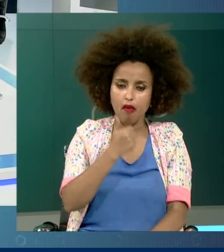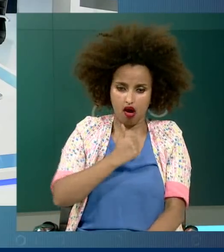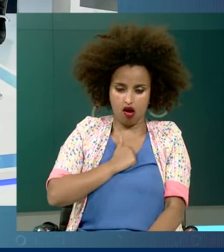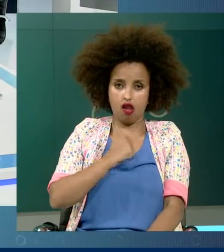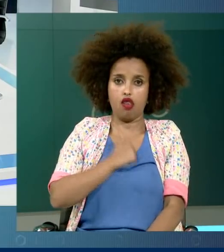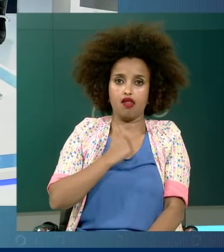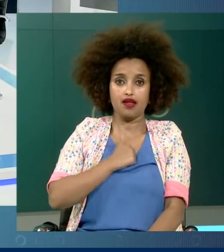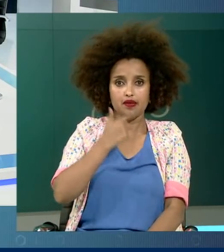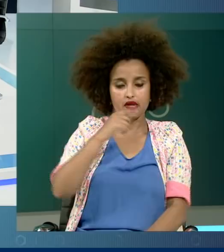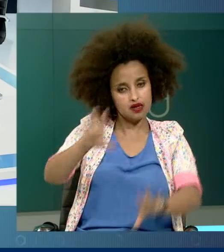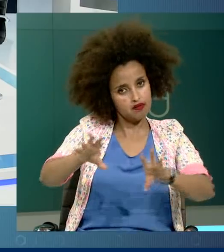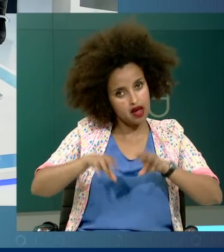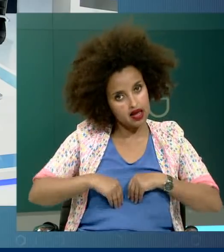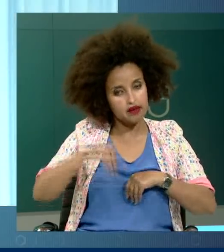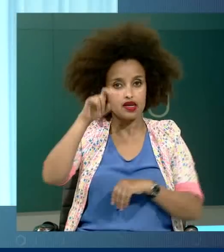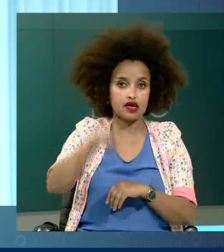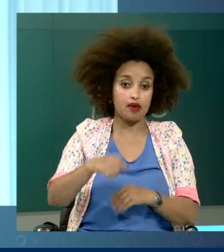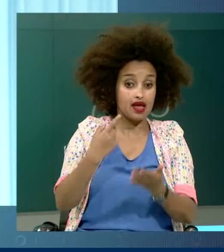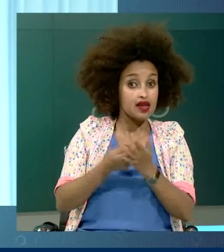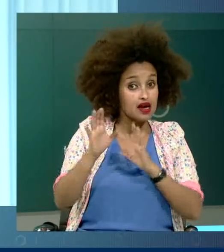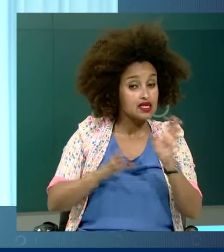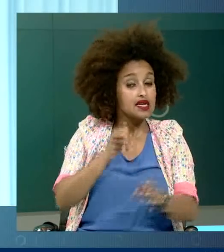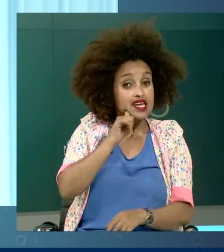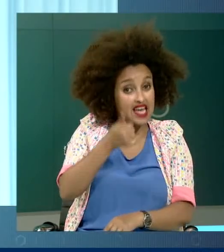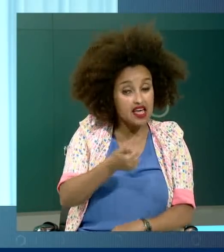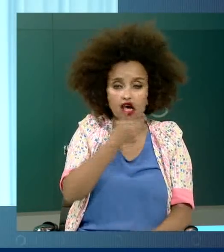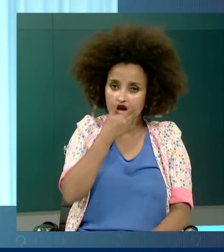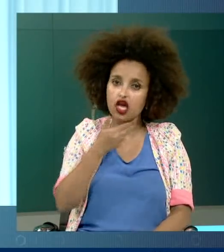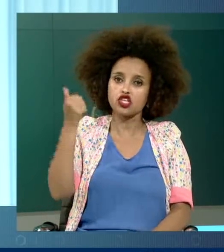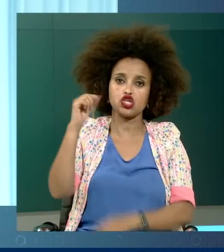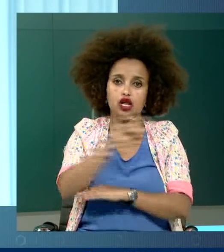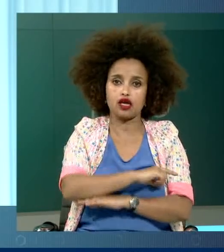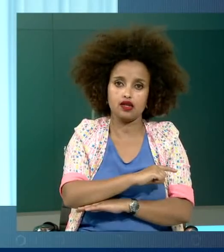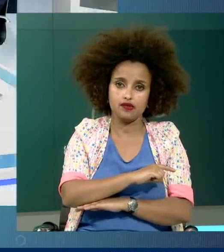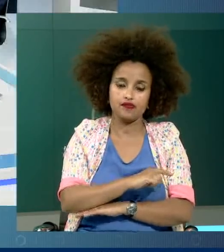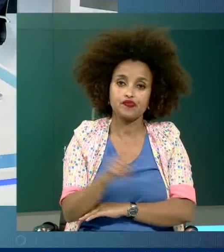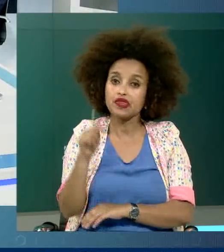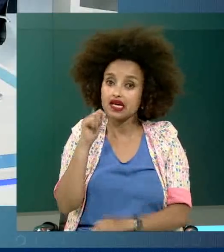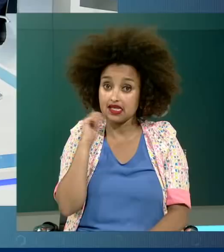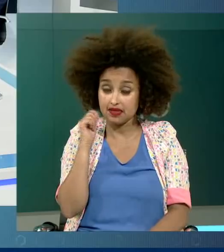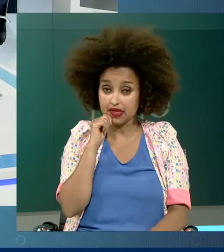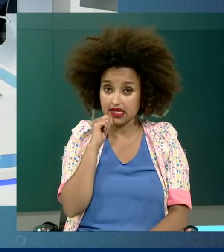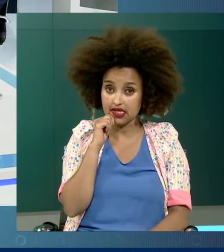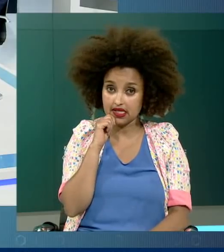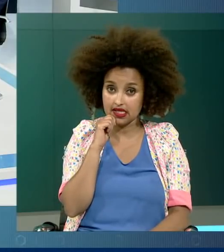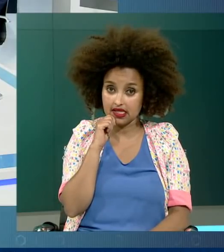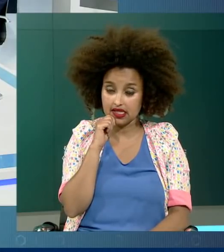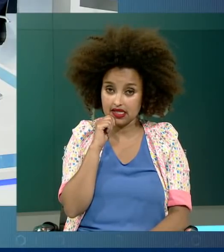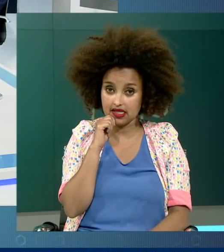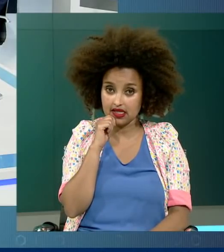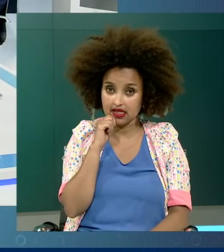መቻል አለብንና እንደሱ ካደረግን እርግጠኛ ነኝ ነገ የተሻለ ቀን ይሆናል ብዬ አስባለሁ። ምናልባት ወደ ትዝብት ላቅናና